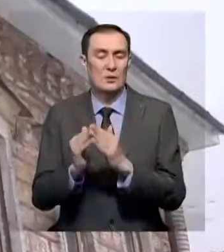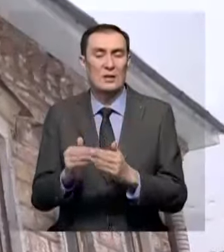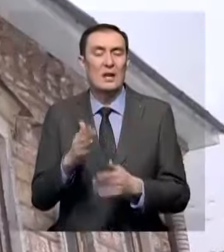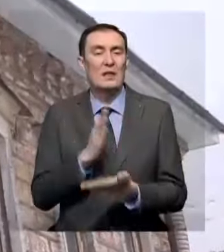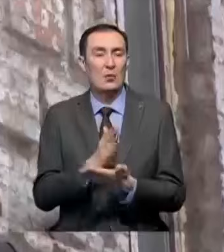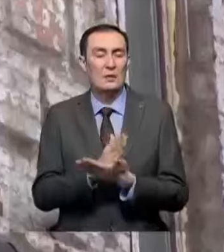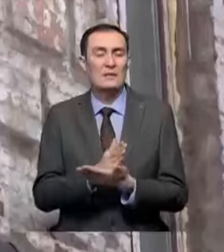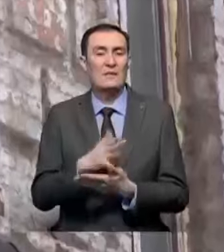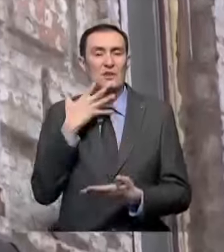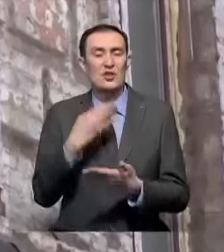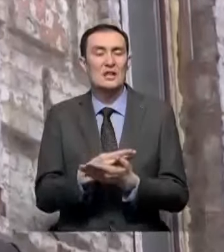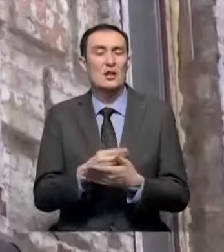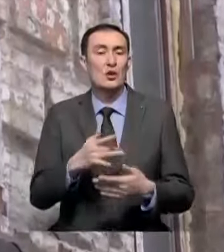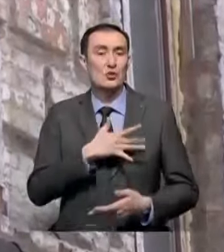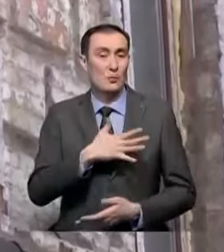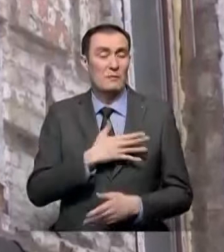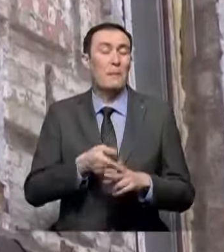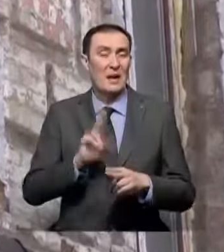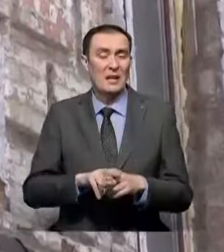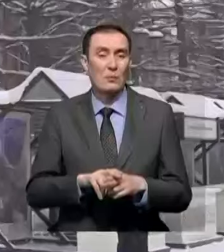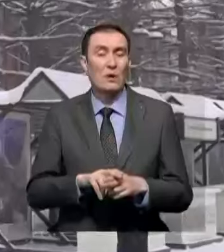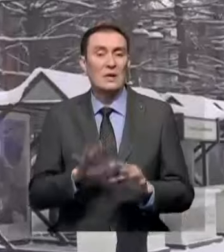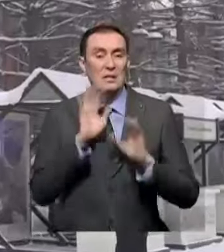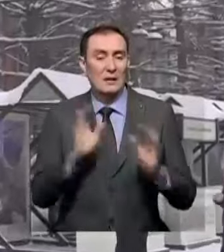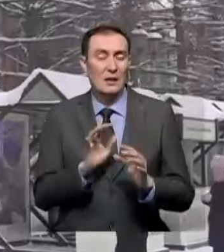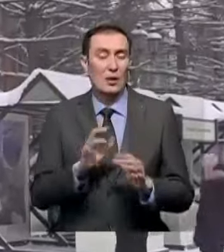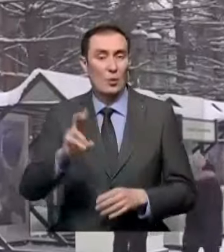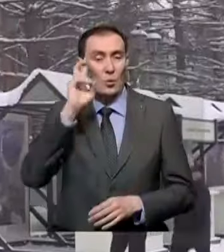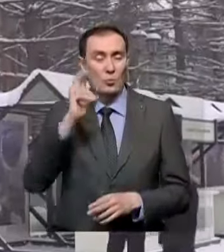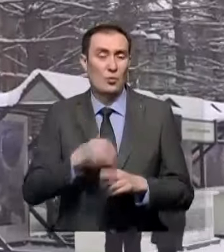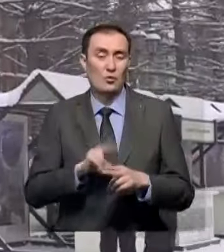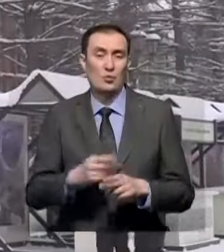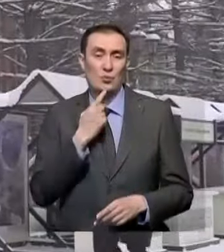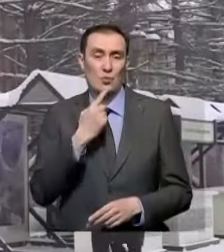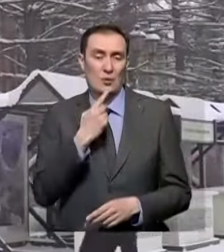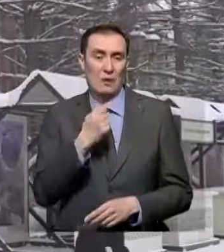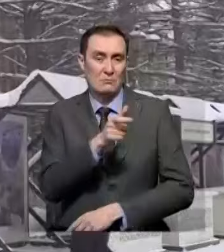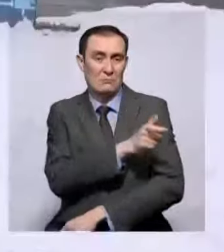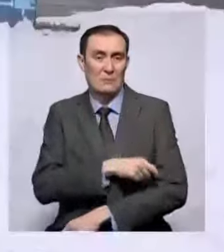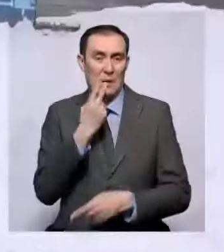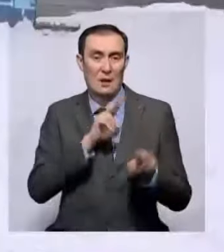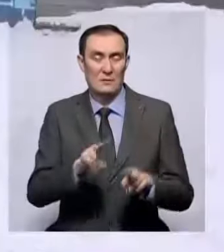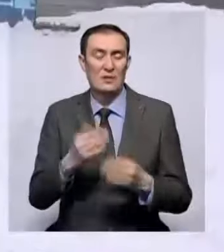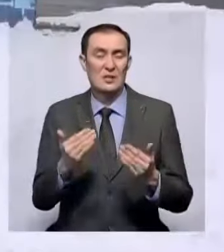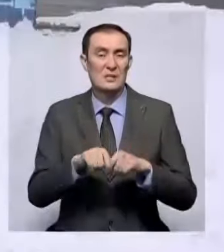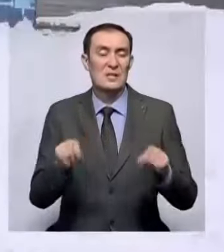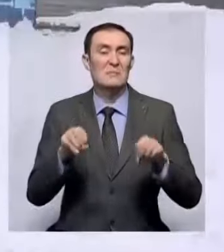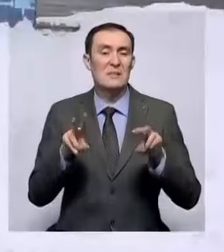они находятся в частной собственности. Поэтому их содержание местным властям сложно контролировать. Мы создали